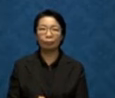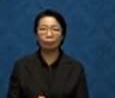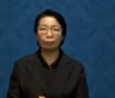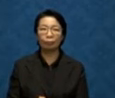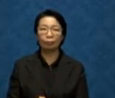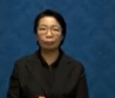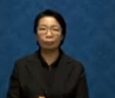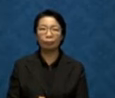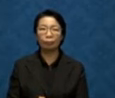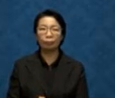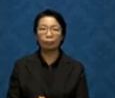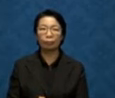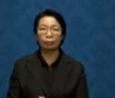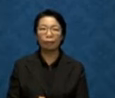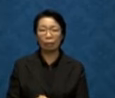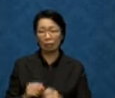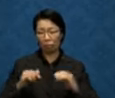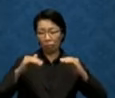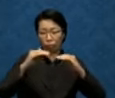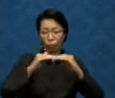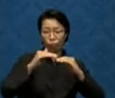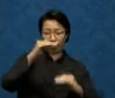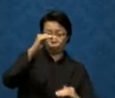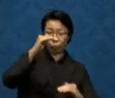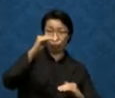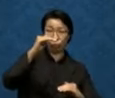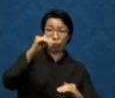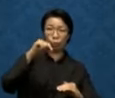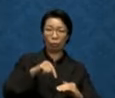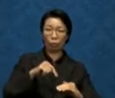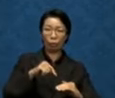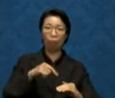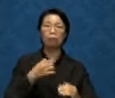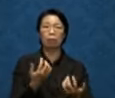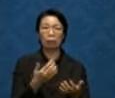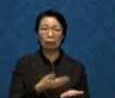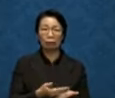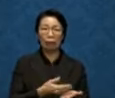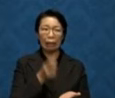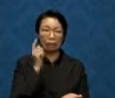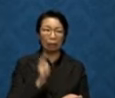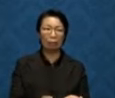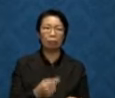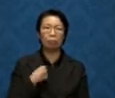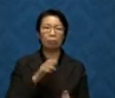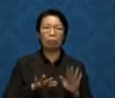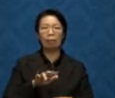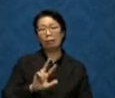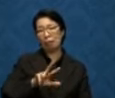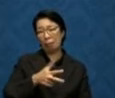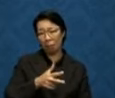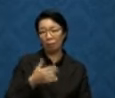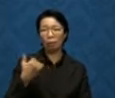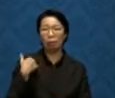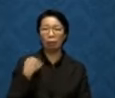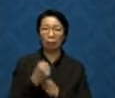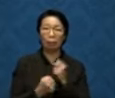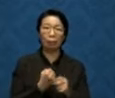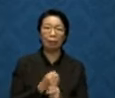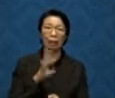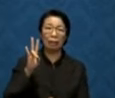สัดส่วนเหล่านี้เนี่ยมันเป็นเรื่องของการผลิตที่มันล้นเกินนะครับนับตั้งแต่ปี 62จนถึงปี 70เนี่ย